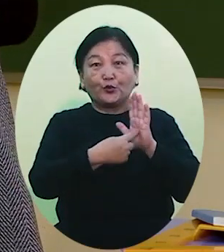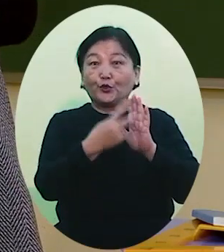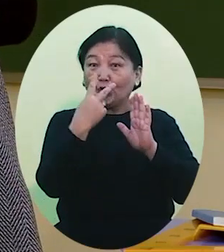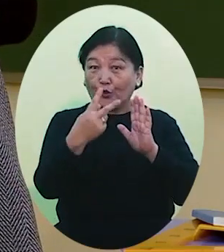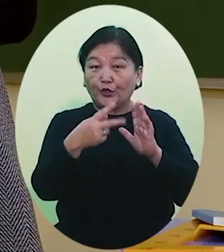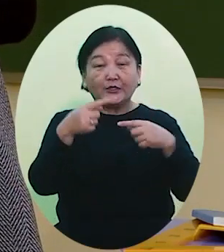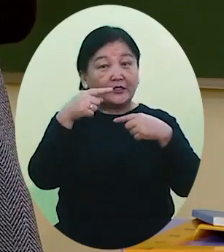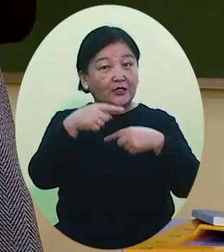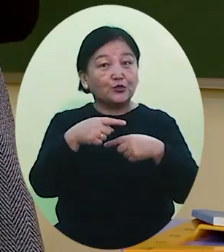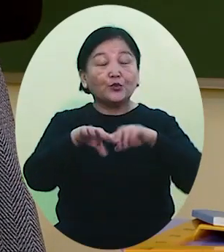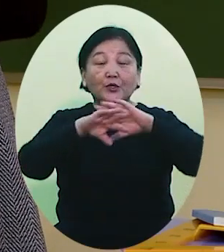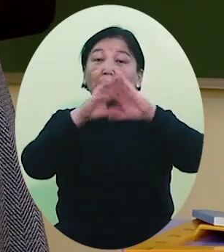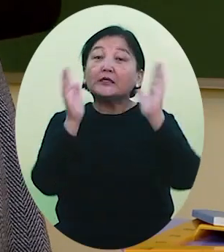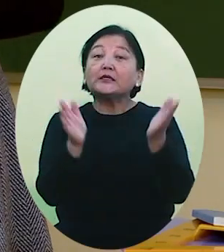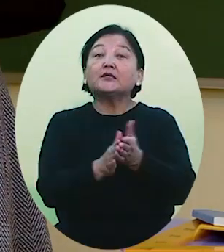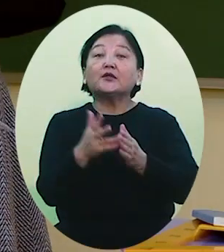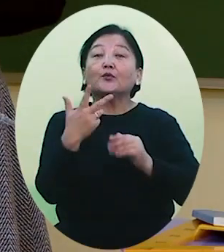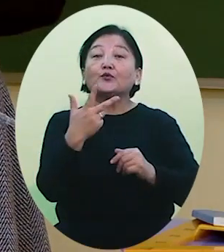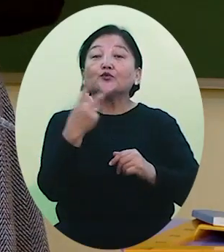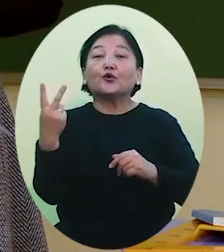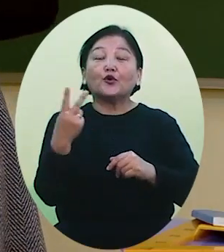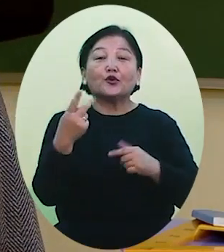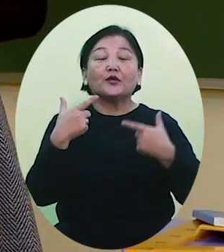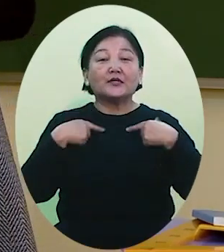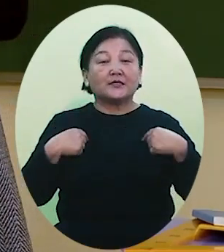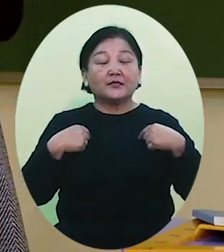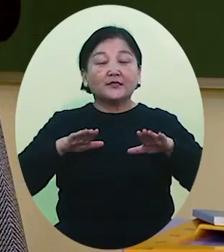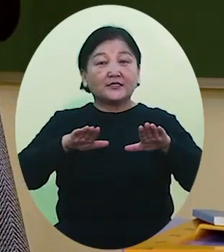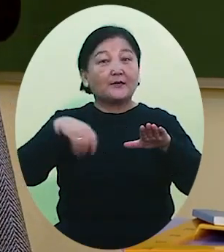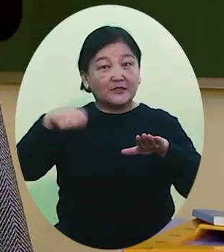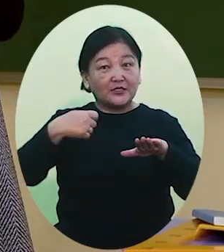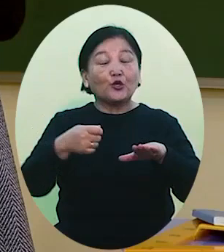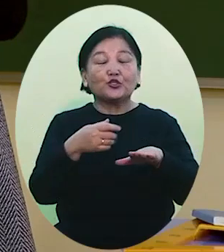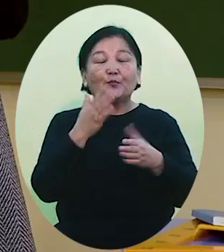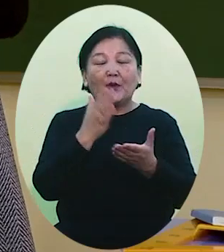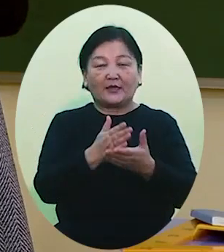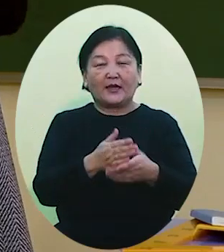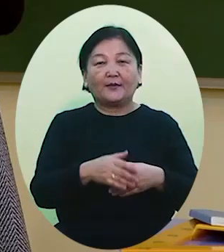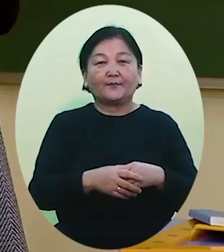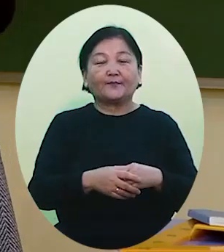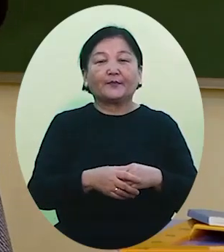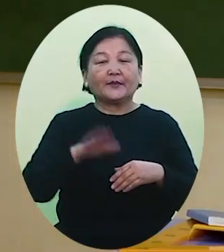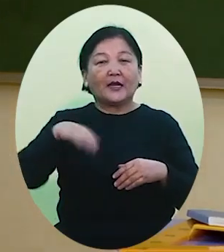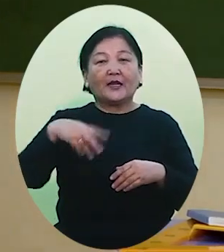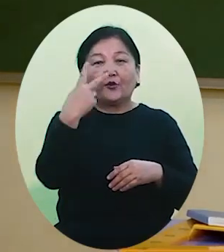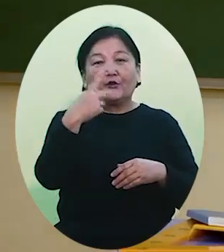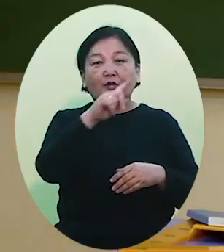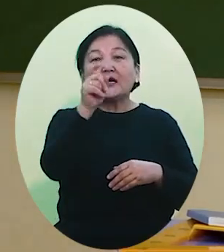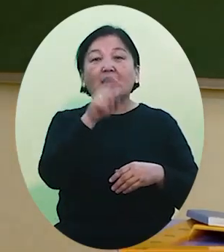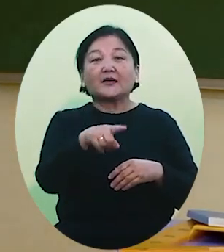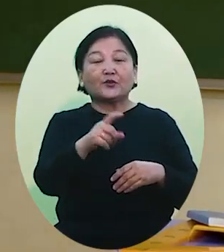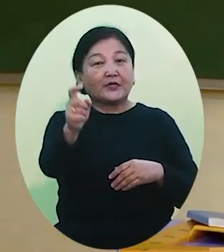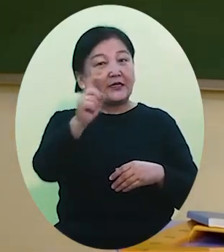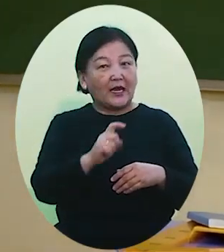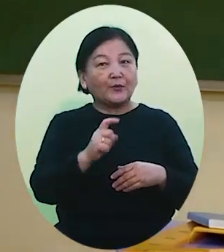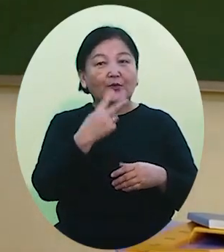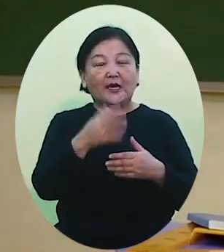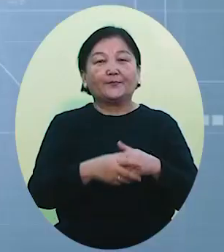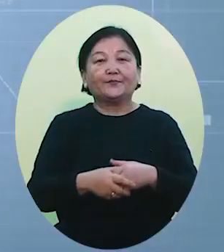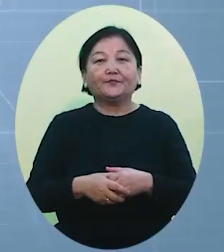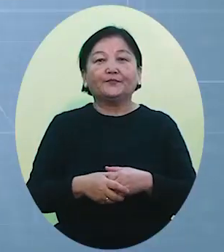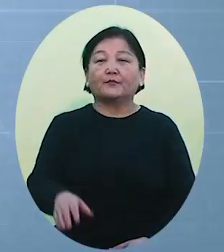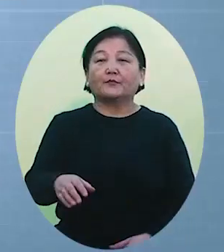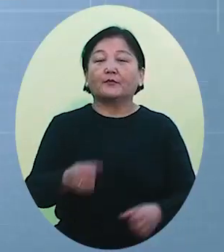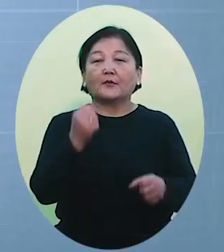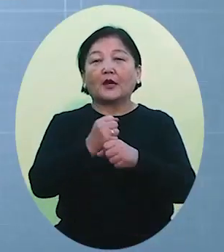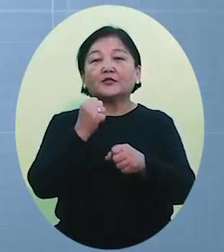За дараагийн хоёр асуултанд хариулъя. За энэ хоёр асуултанд хариулахын тулд багш нь ийм хүснэгт ашиглая.